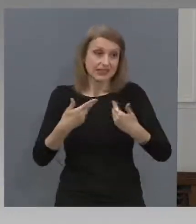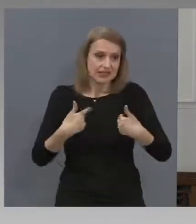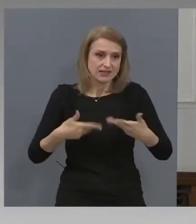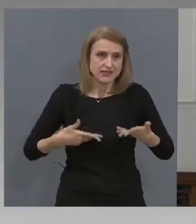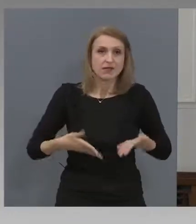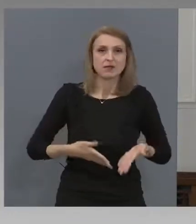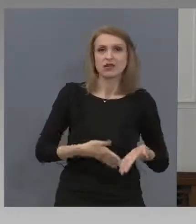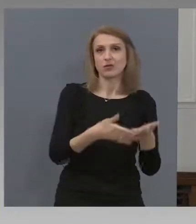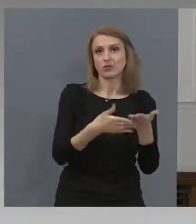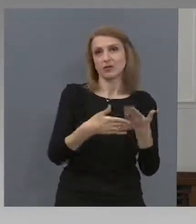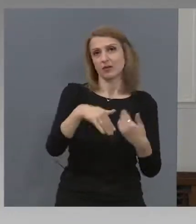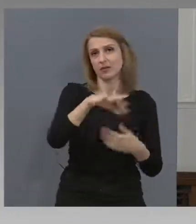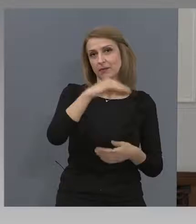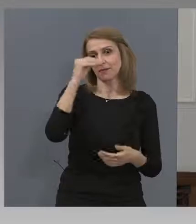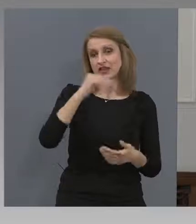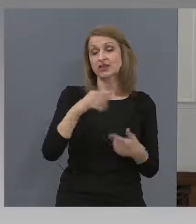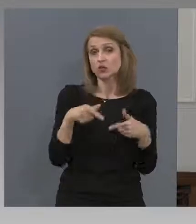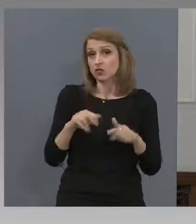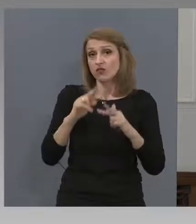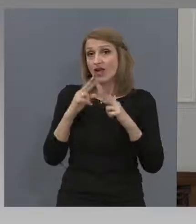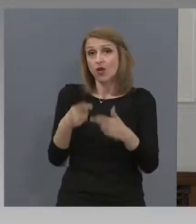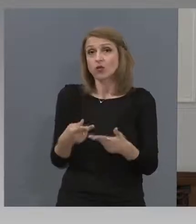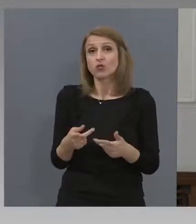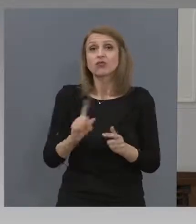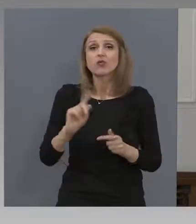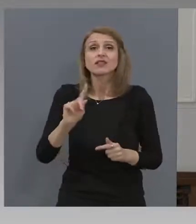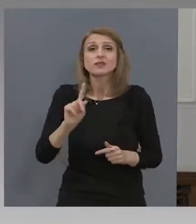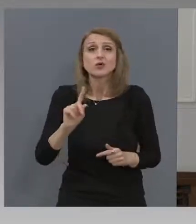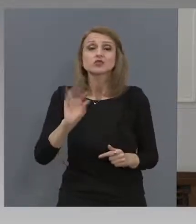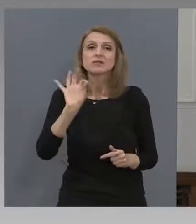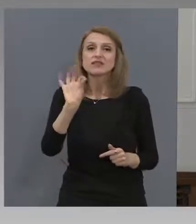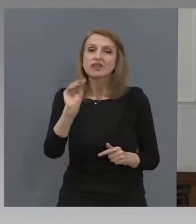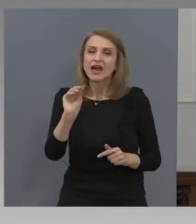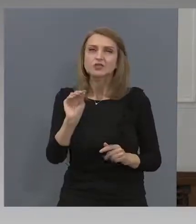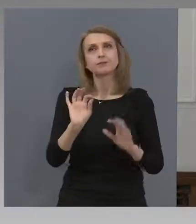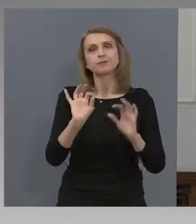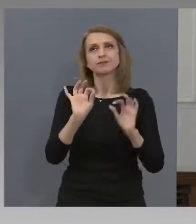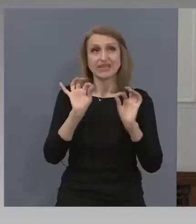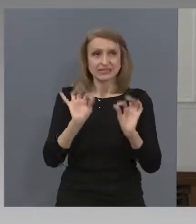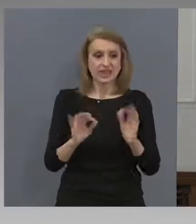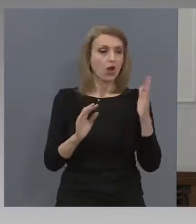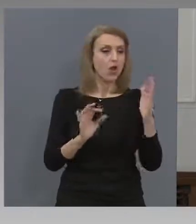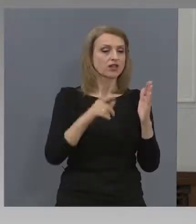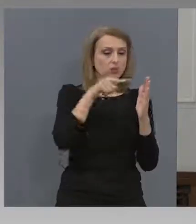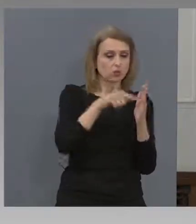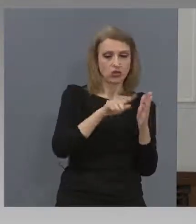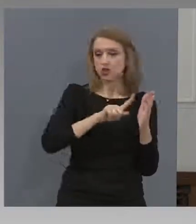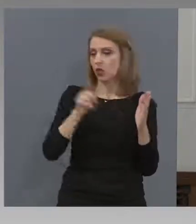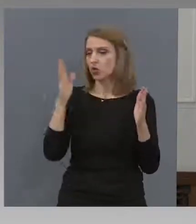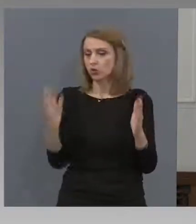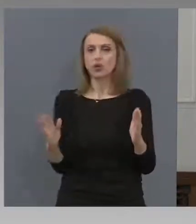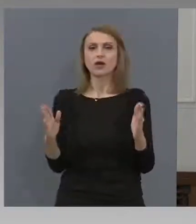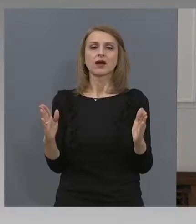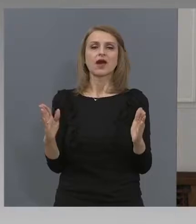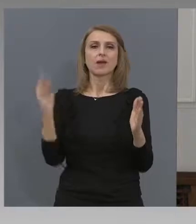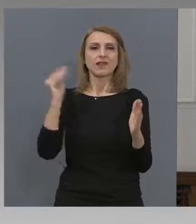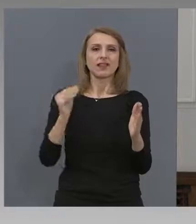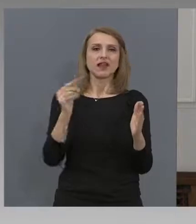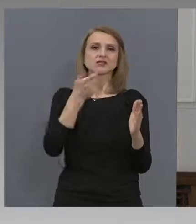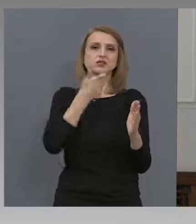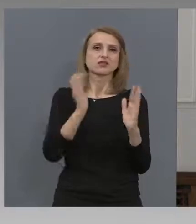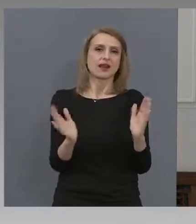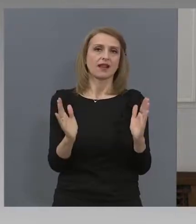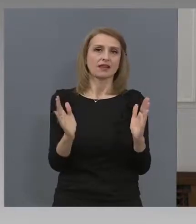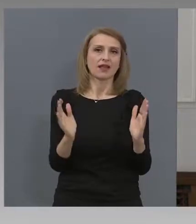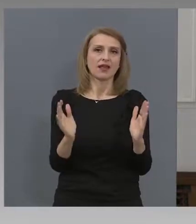подкрепим. Това е отговор. Не можем да фиксираме и да ви кажем сега, да, е от тук до тук ще бъде за българско сирене.